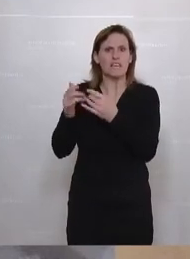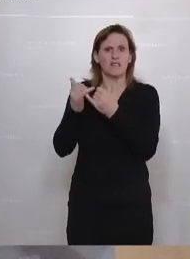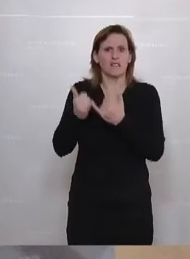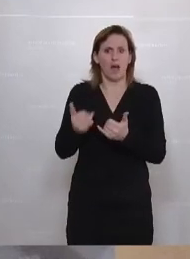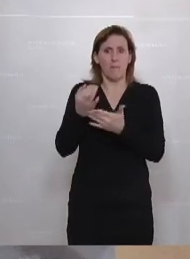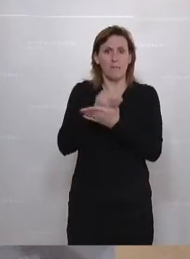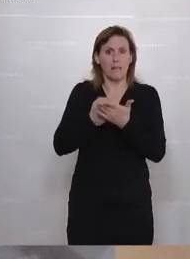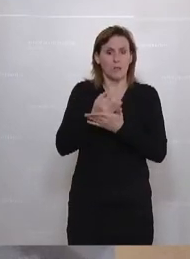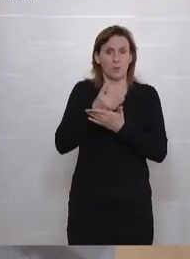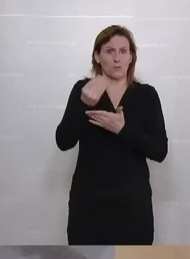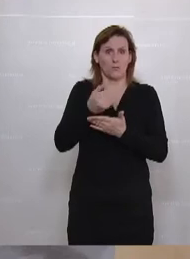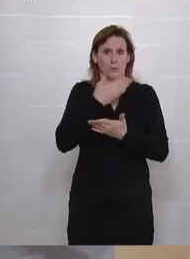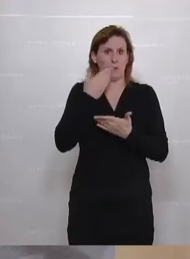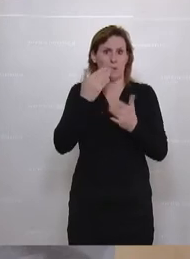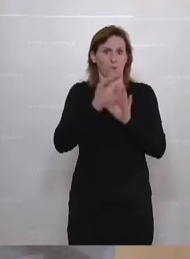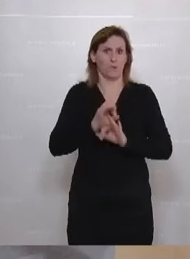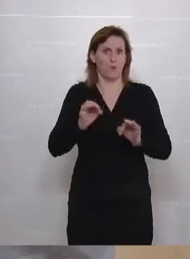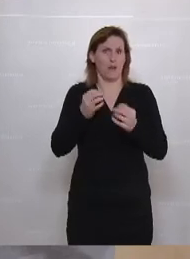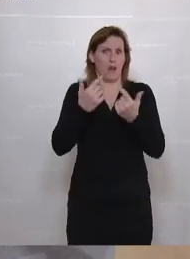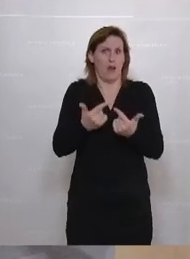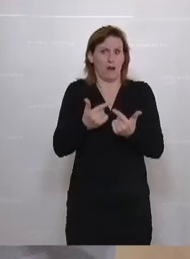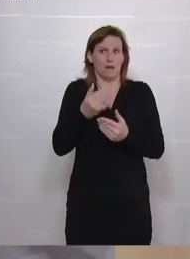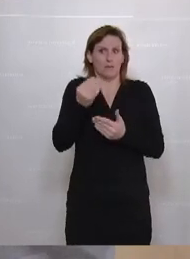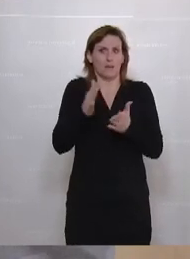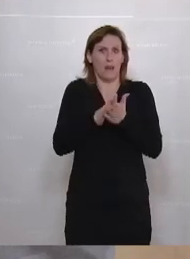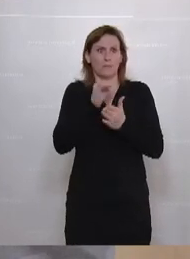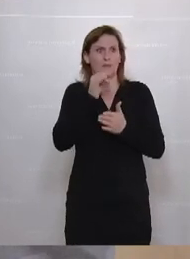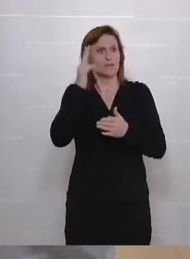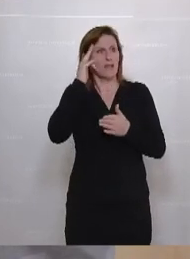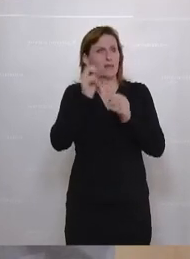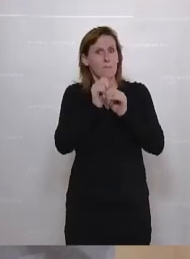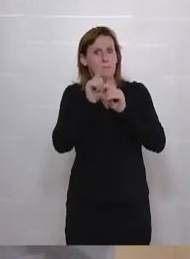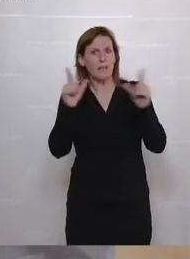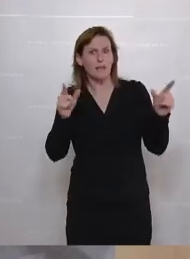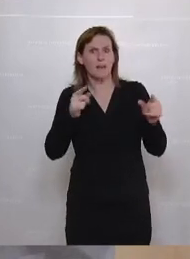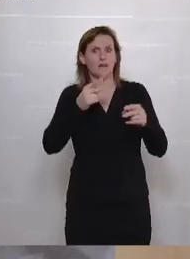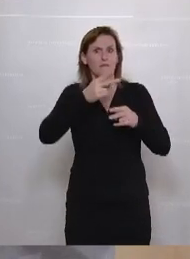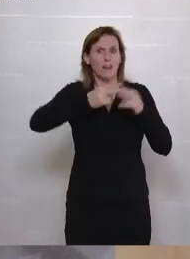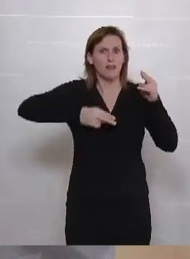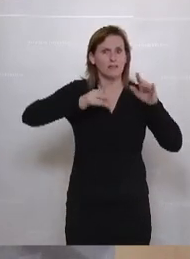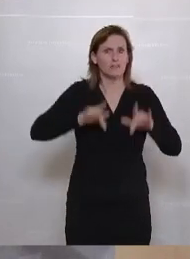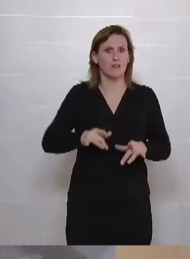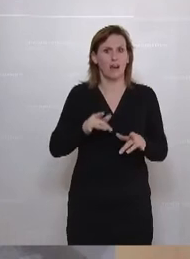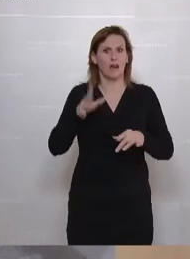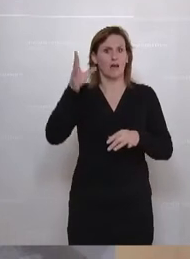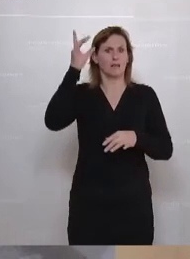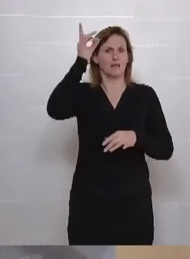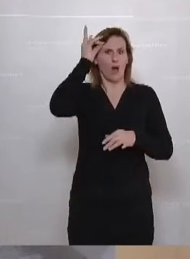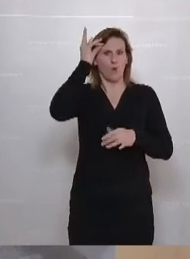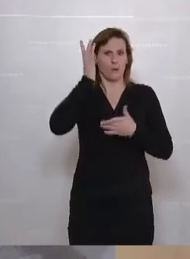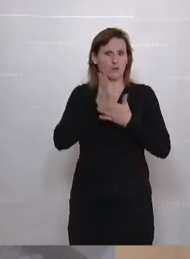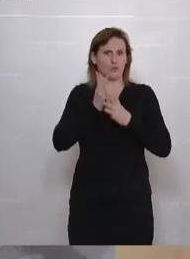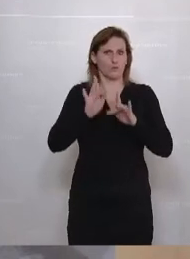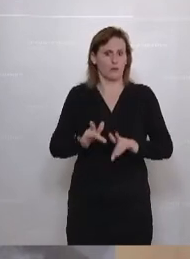Bildung, all das funktioniert in den Lagern leider nicht. Wir kennen die Bilder von verletzten Kindern, von Kindern, die Traumata erleben. Was tun